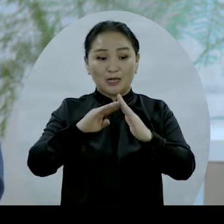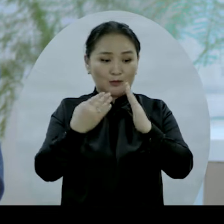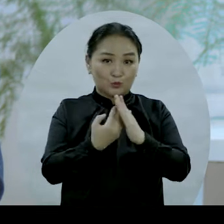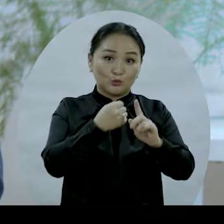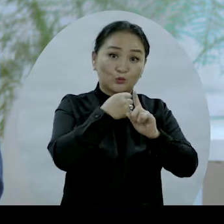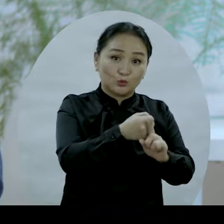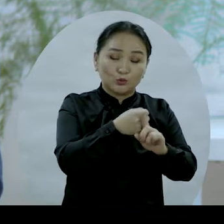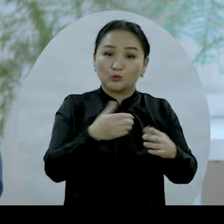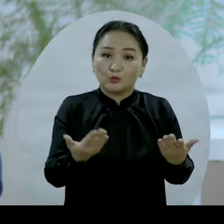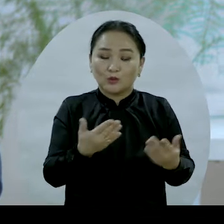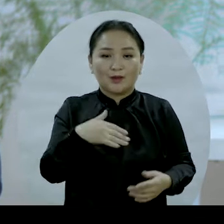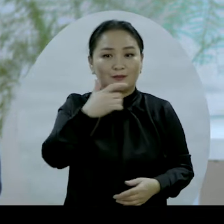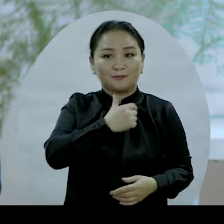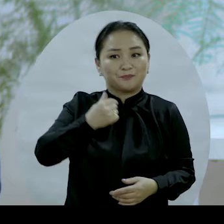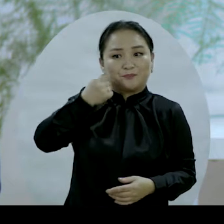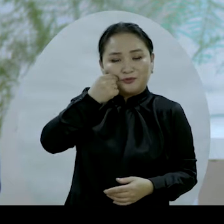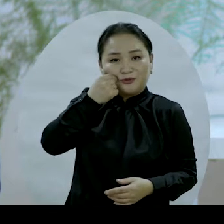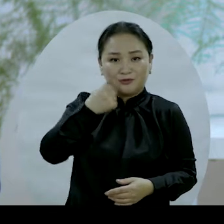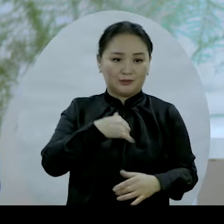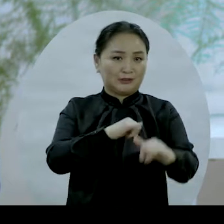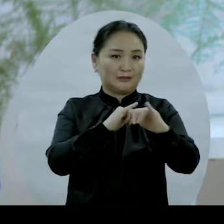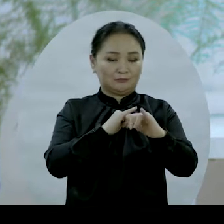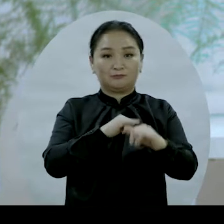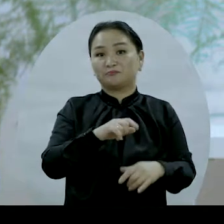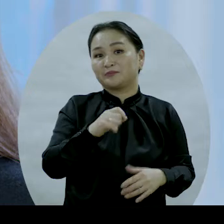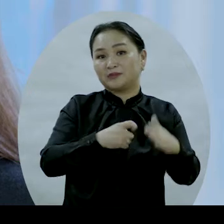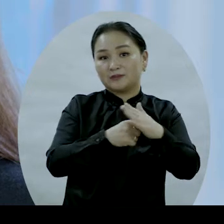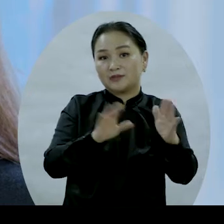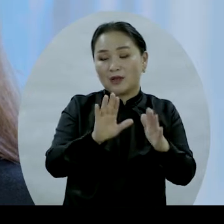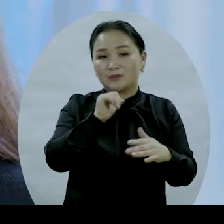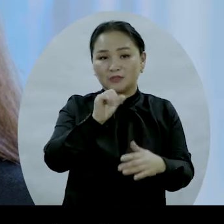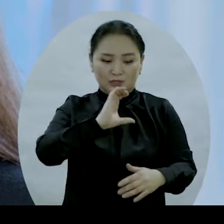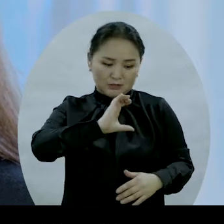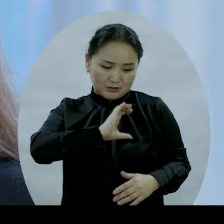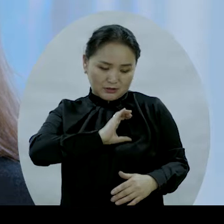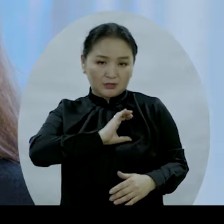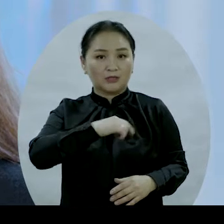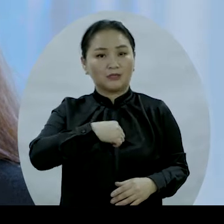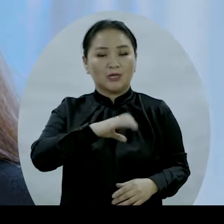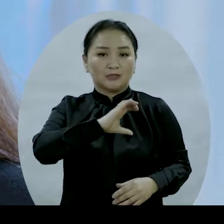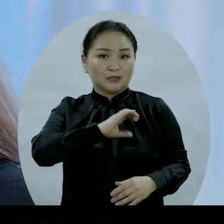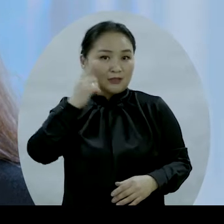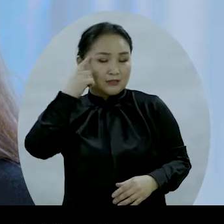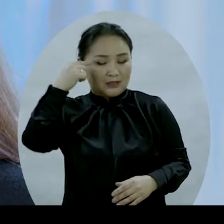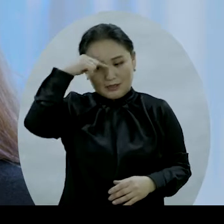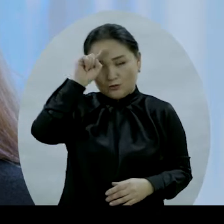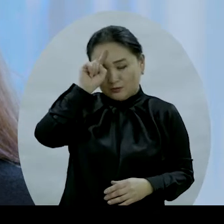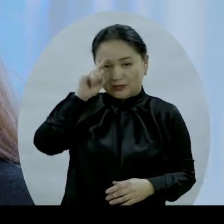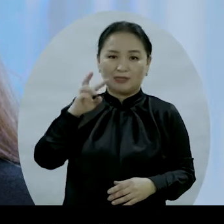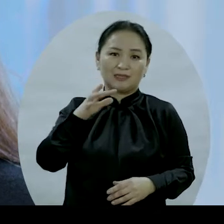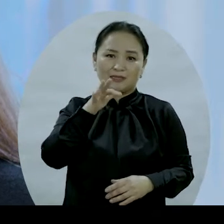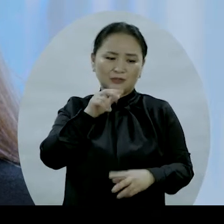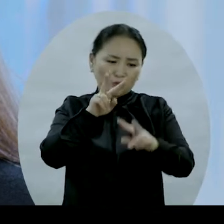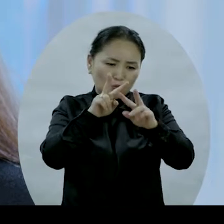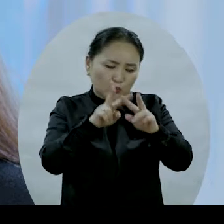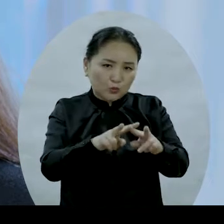гэр бүлийн хүчирхийл гэдэг маань зөвхөн бие махбодын хүчирхийллээр хязгаарлагдахгүй тухайн хүний сэтгэл зүйн сэтгцийн эрүүл мэндэд насан туршийн